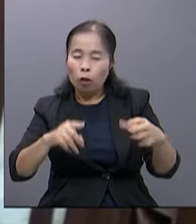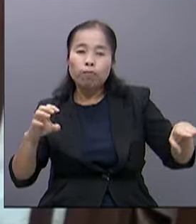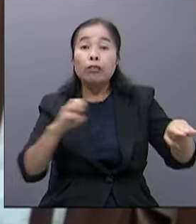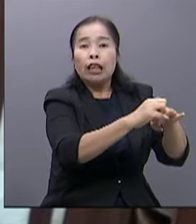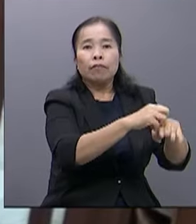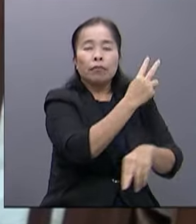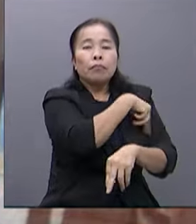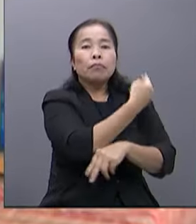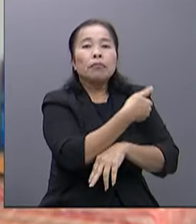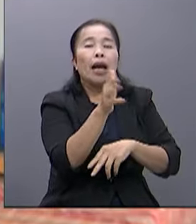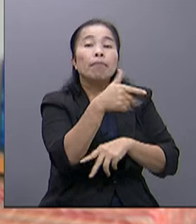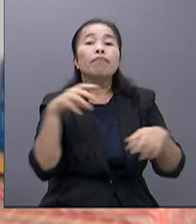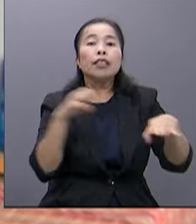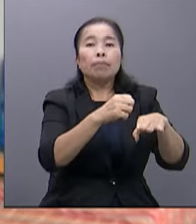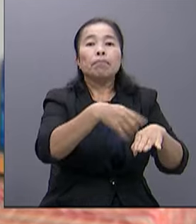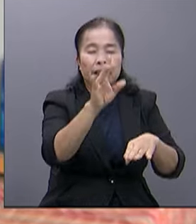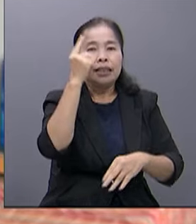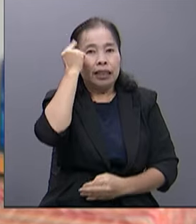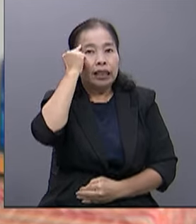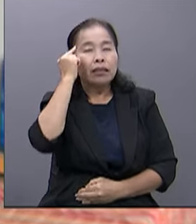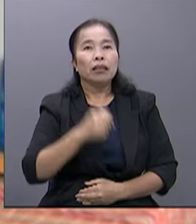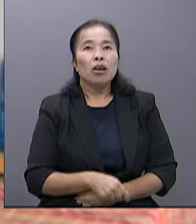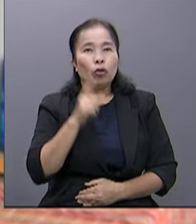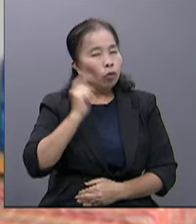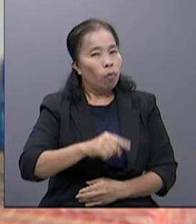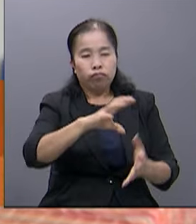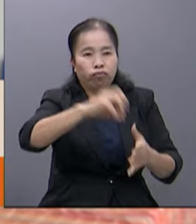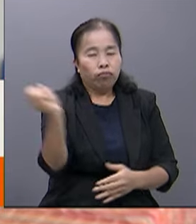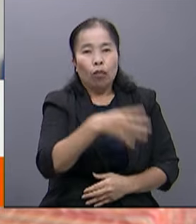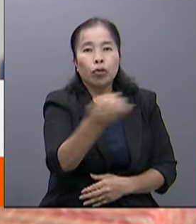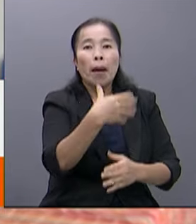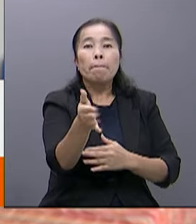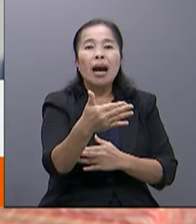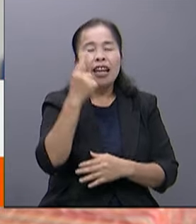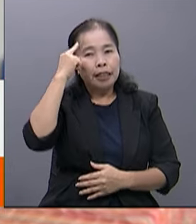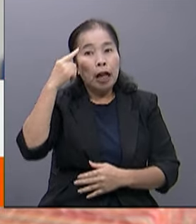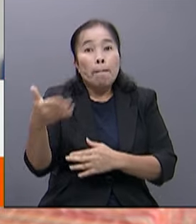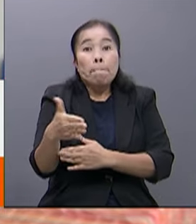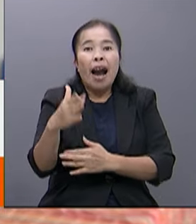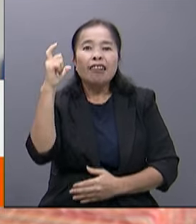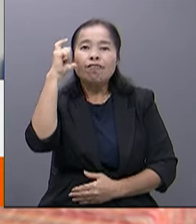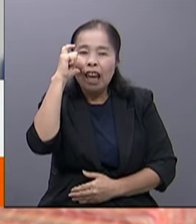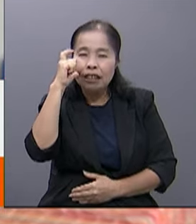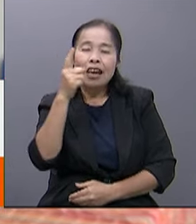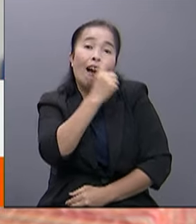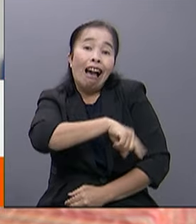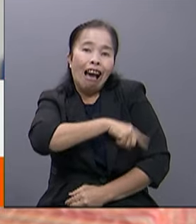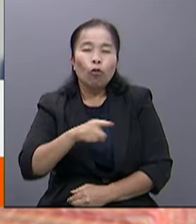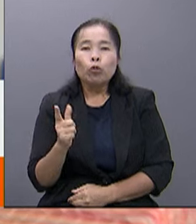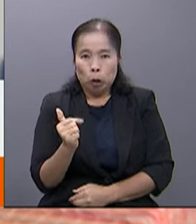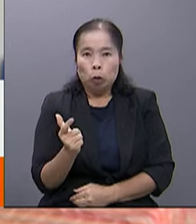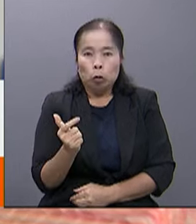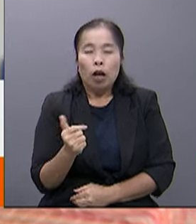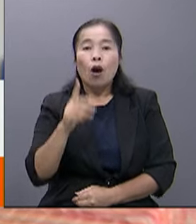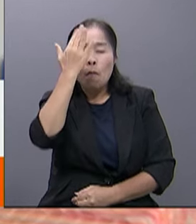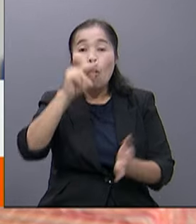ะ หนึ่งก็เราอาจจะต้องกำจัดโดยการใช้ปลาพุล่านะครับเป็นปลากระพงขาวที่มีขนาด 6-8 นิ้วประม